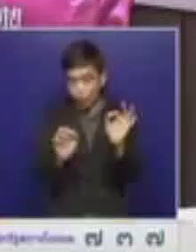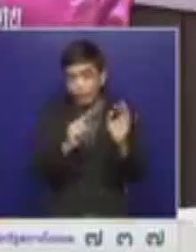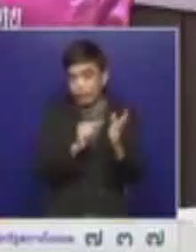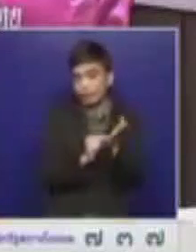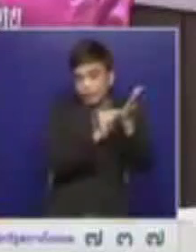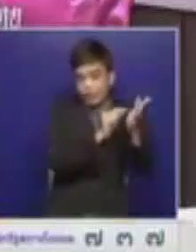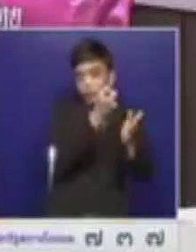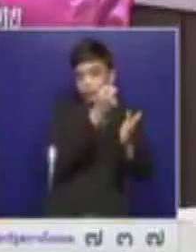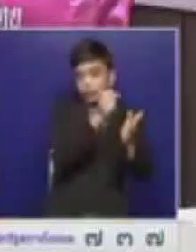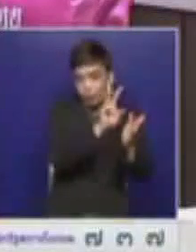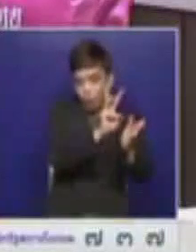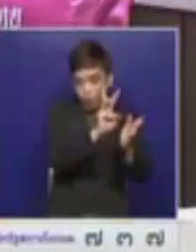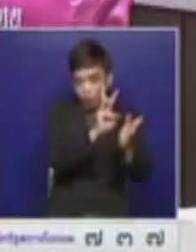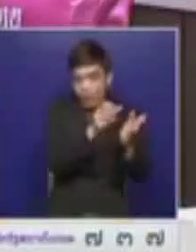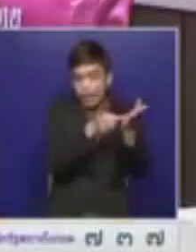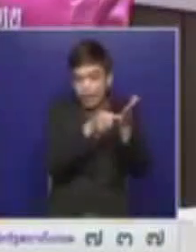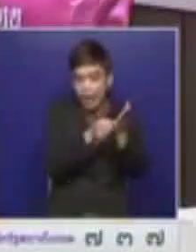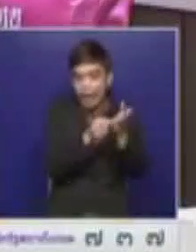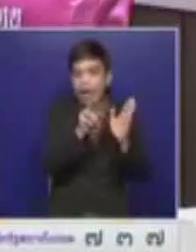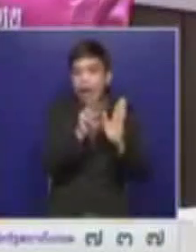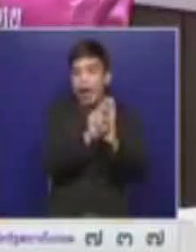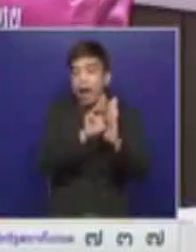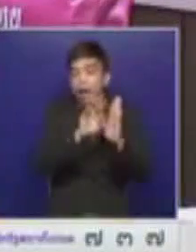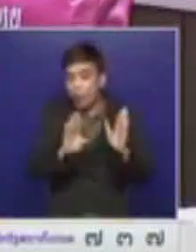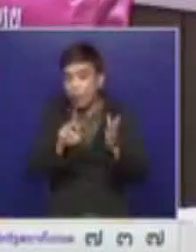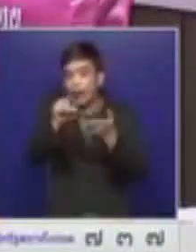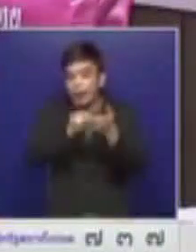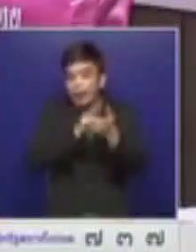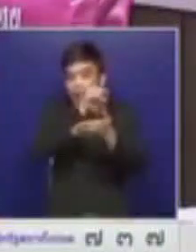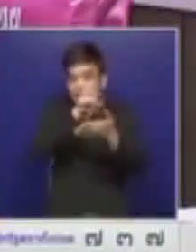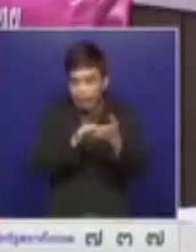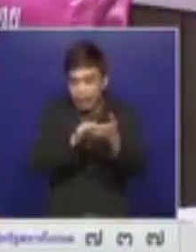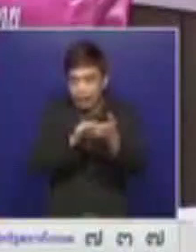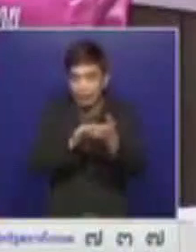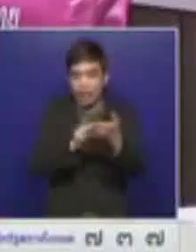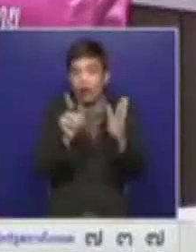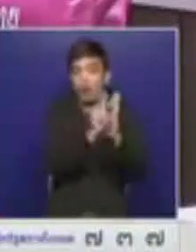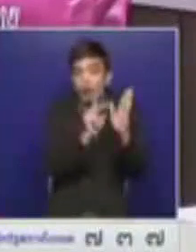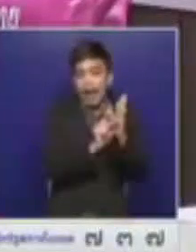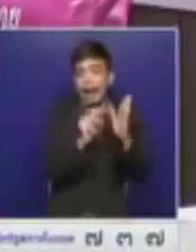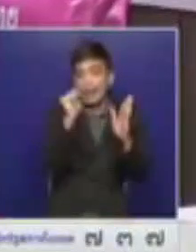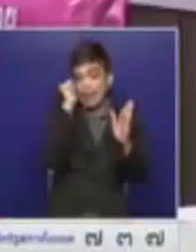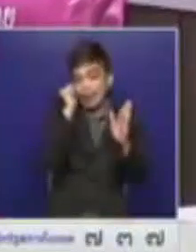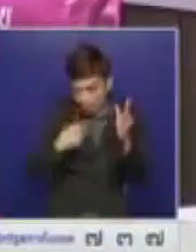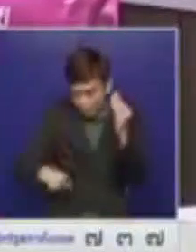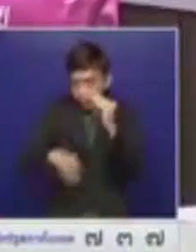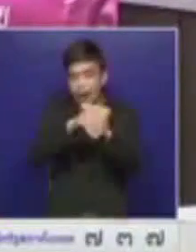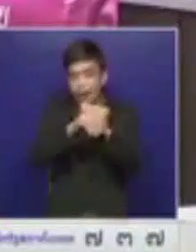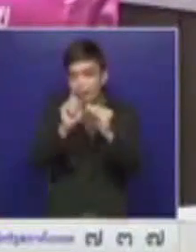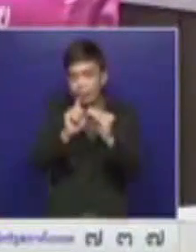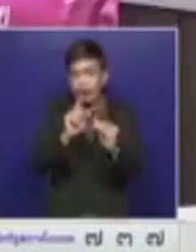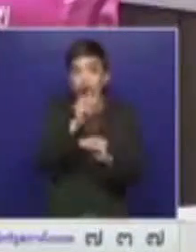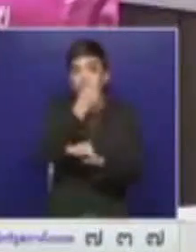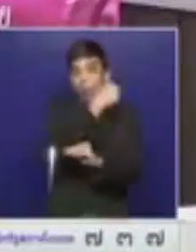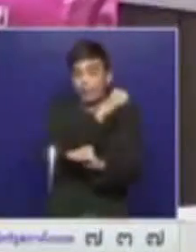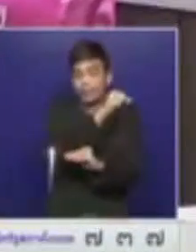ไม่ดีบอกฝ่ายค้านไม่เป็นที่พึ่งเลยเพราะว่าไม่ทันเกมนะพี่โสโอ้โหแดงขยมเขาซ้ำ คุณเล่นเกมใช่ไหมล่ะคุณเล่นเกมเขาใช่